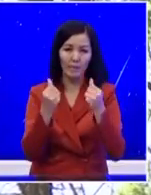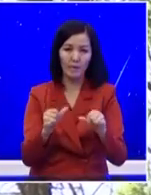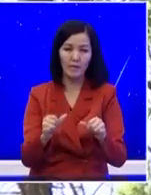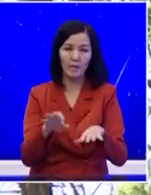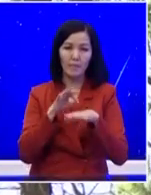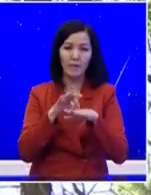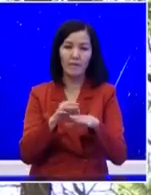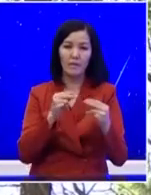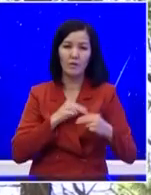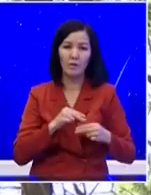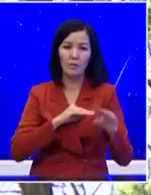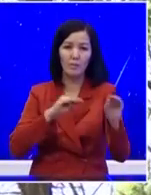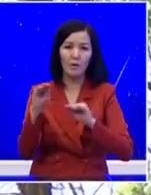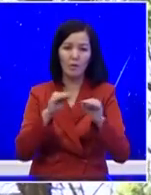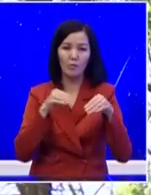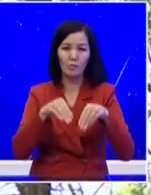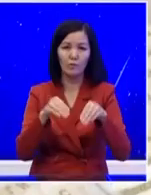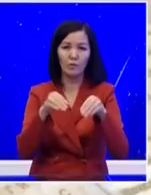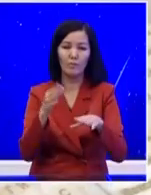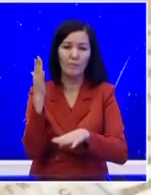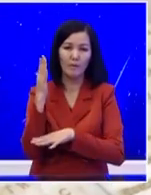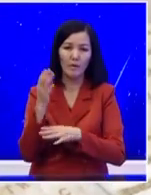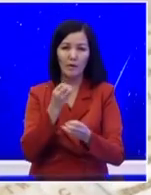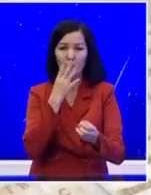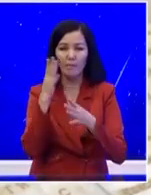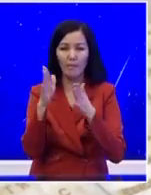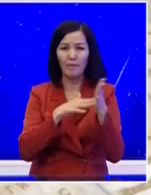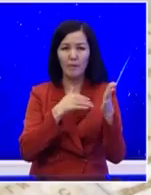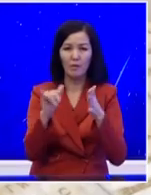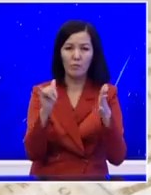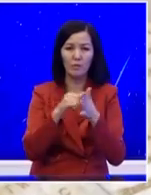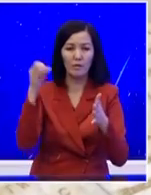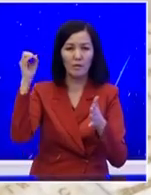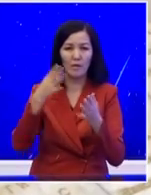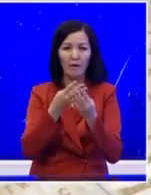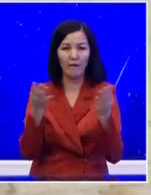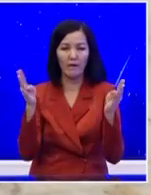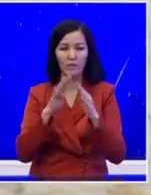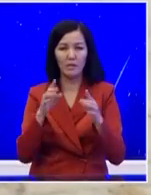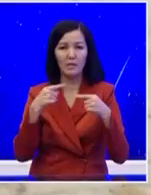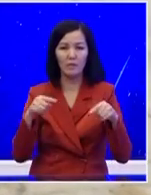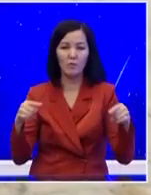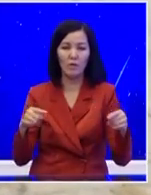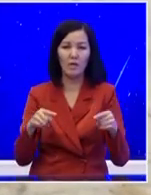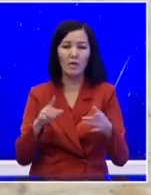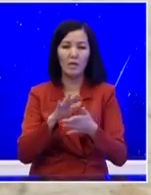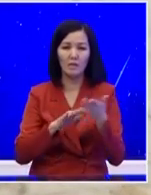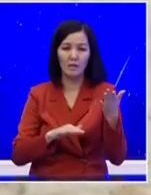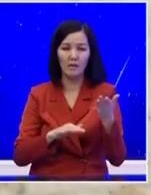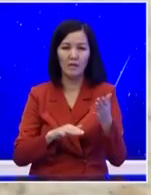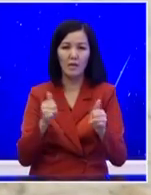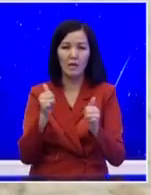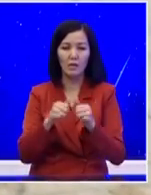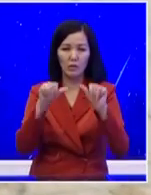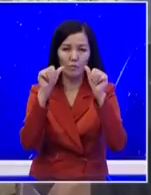проведены работы по благоустройству, посадка саженцев, побелка, установка фонарей, ограждения и так далее. Кроме того, каждому памятнику